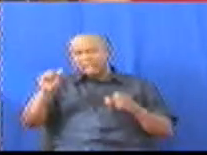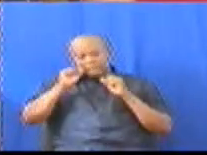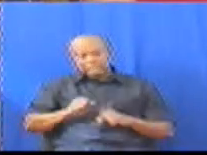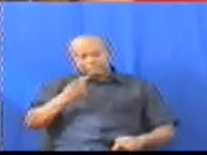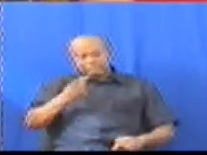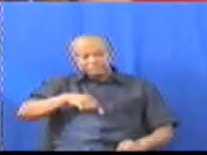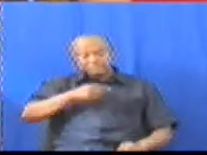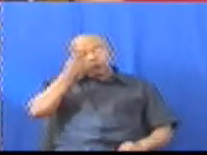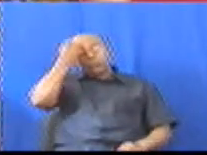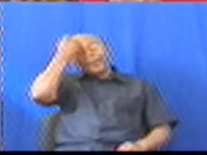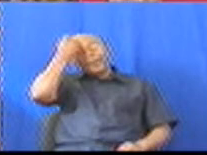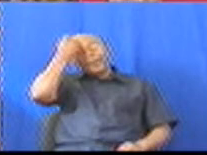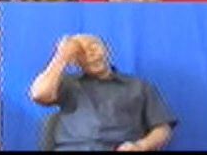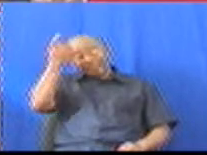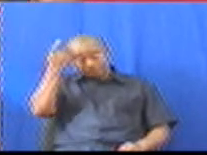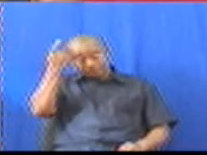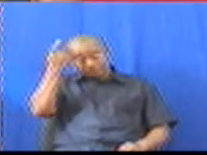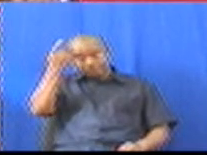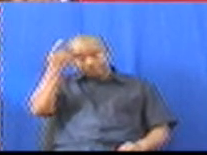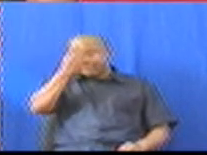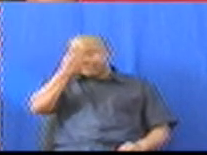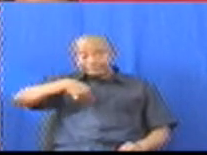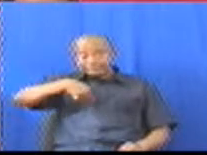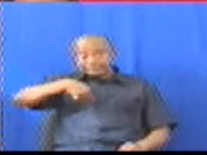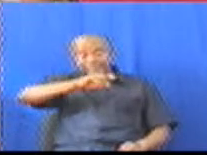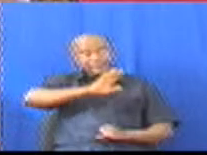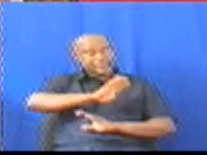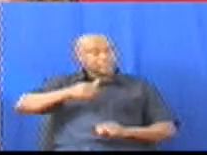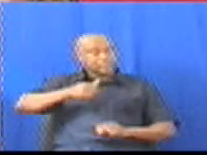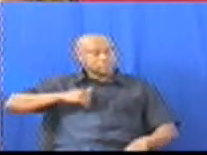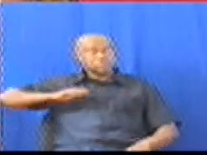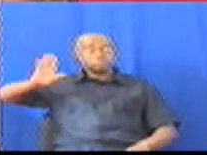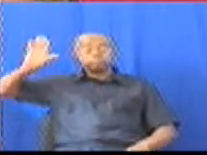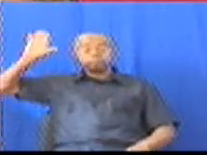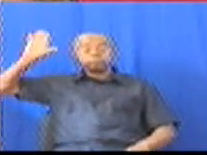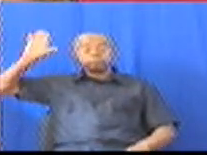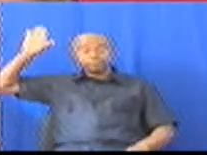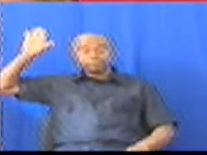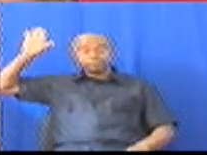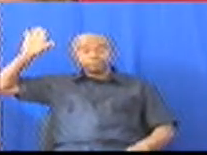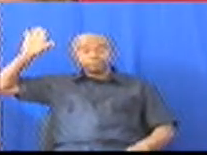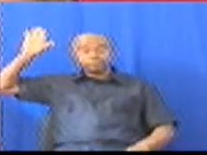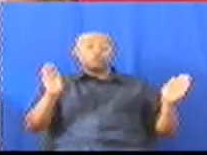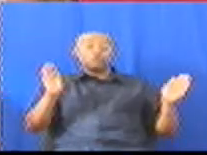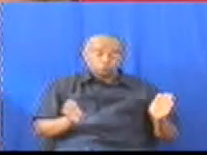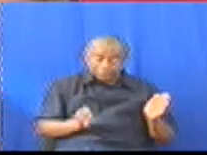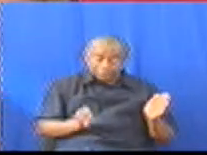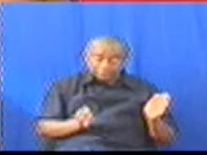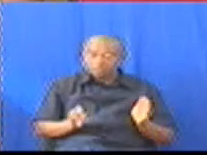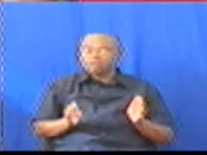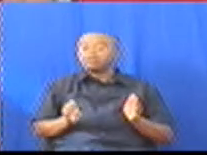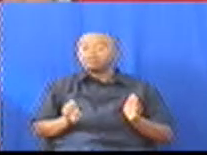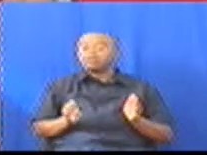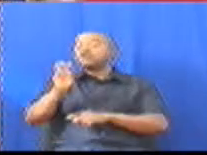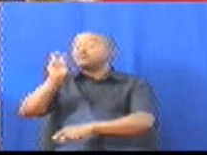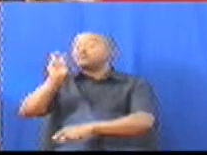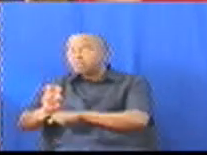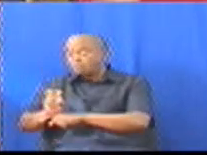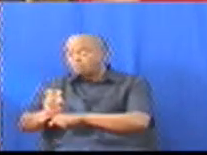wabunge sisi tulikula kiapo cha kuilinda na kuitetea katiba yetu ya nchi.